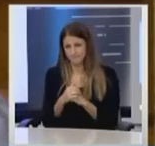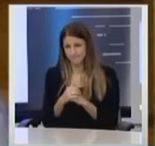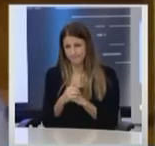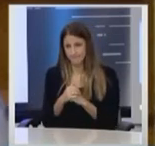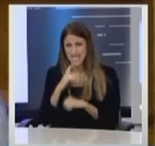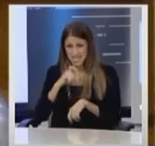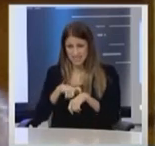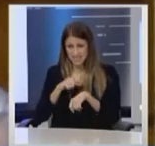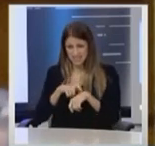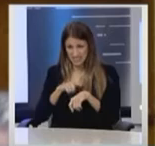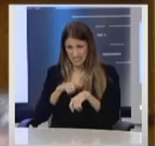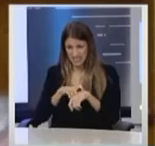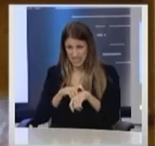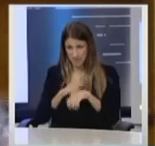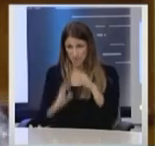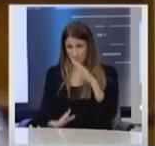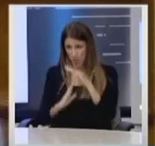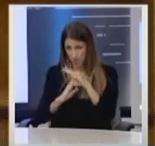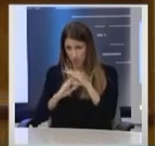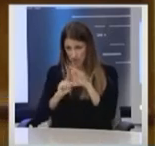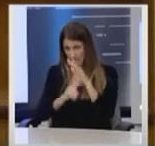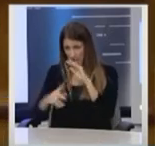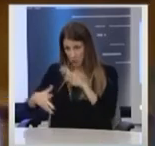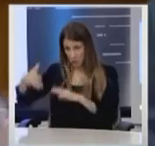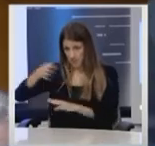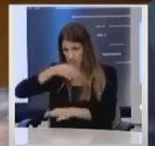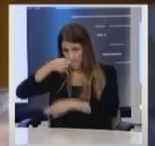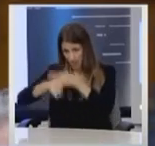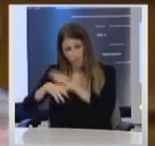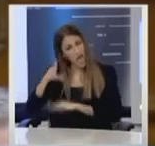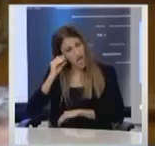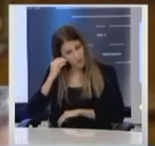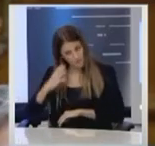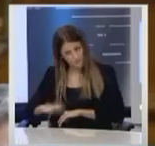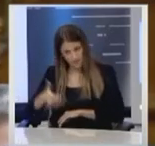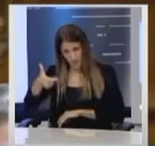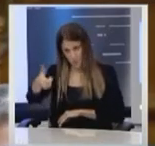ώρα που μιλούσε η τηλεόραση και άκουσα τι είπε. Δεν θέλω να αναφερθώ,